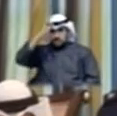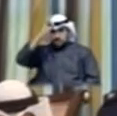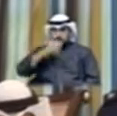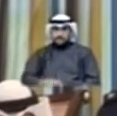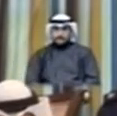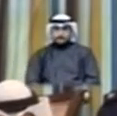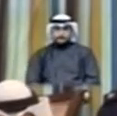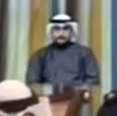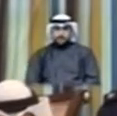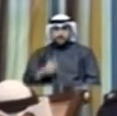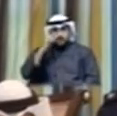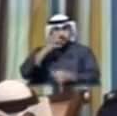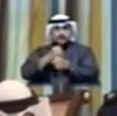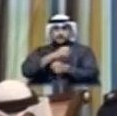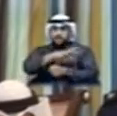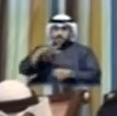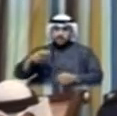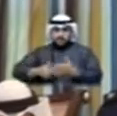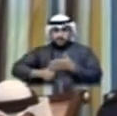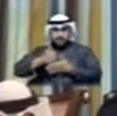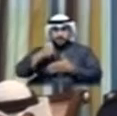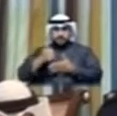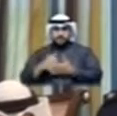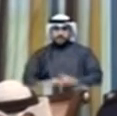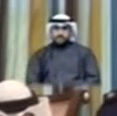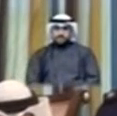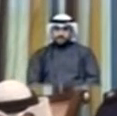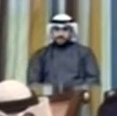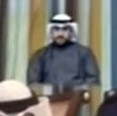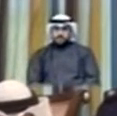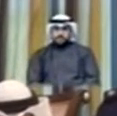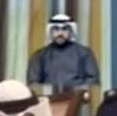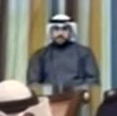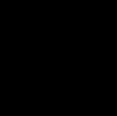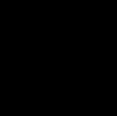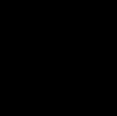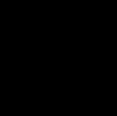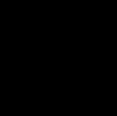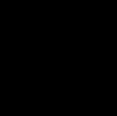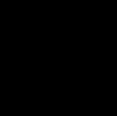الداخلية. ربنا يوفقكم وتفضلوا عادي.